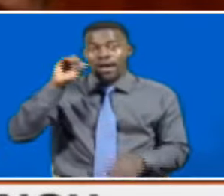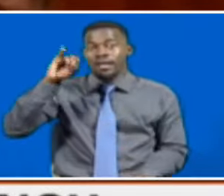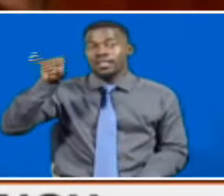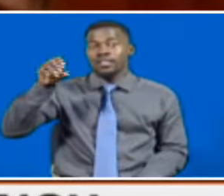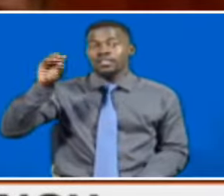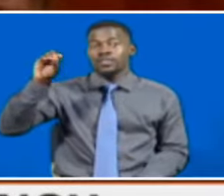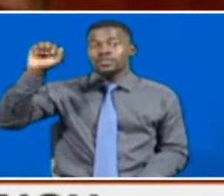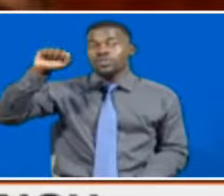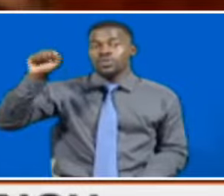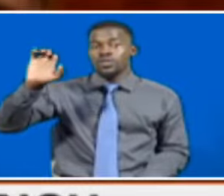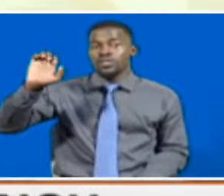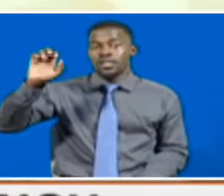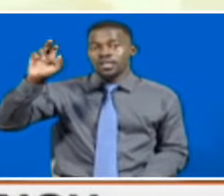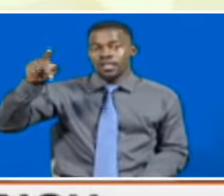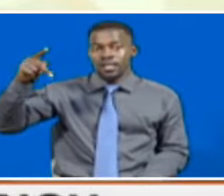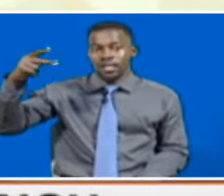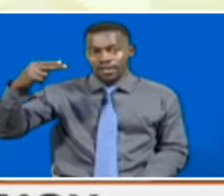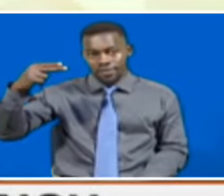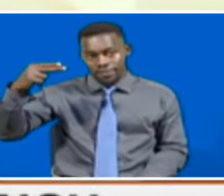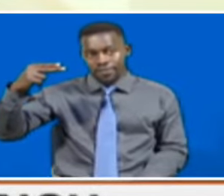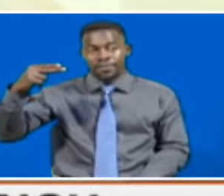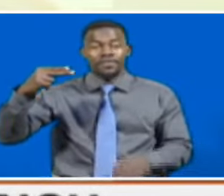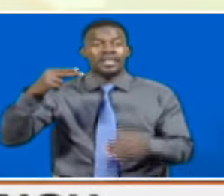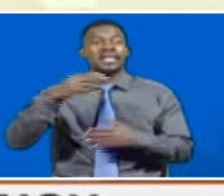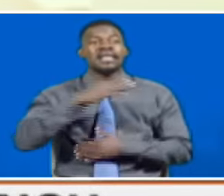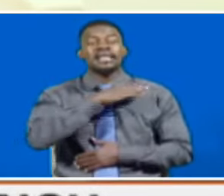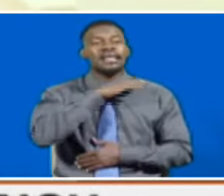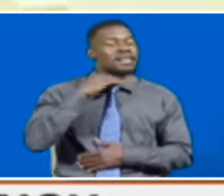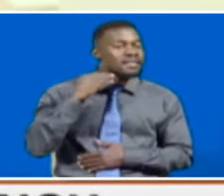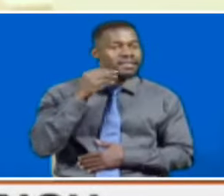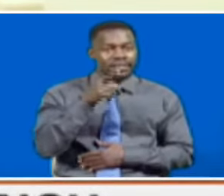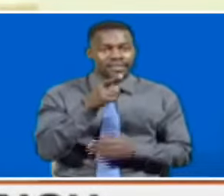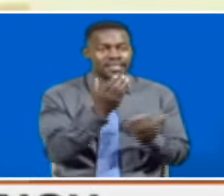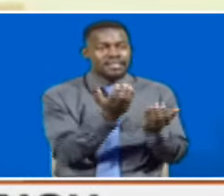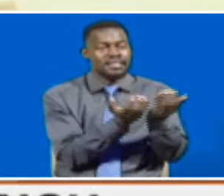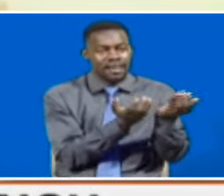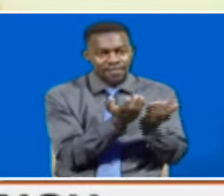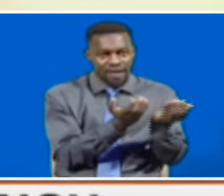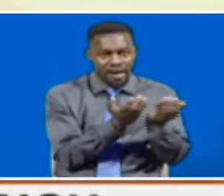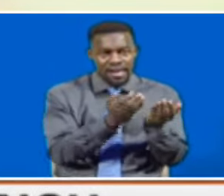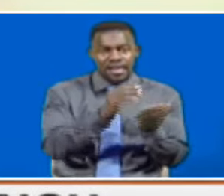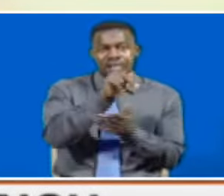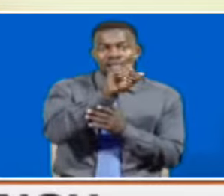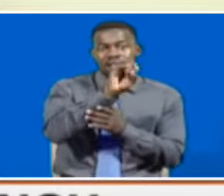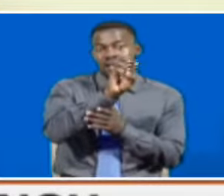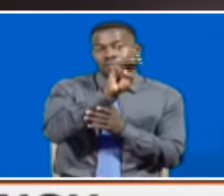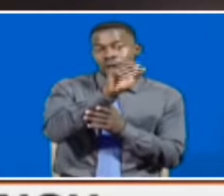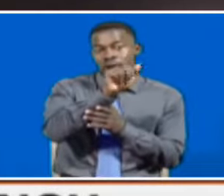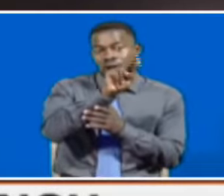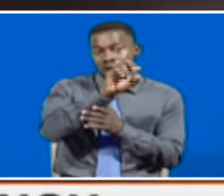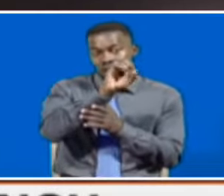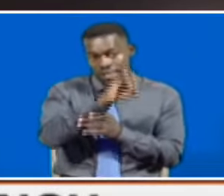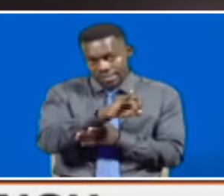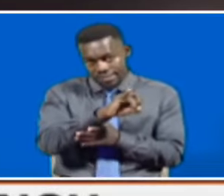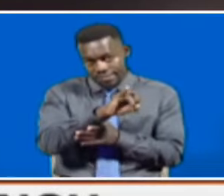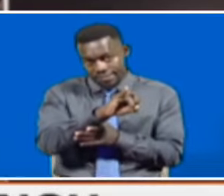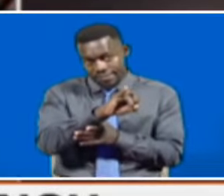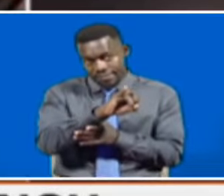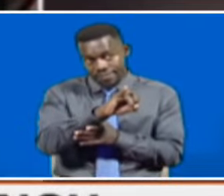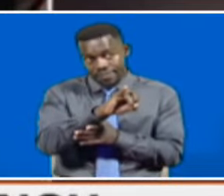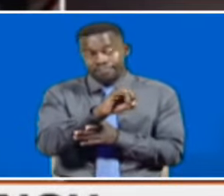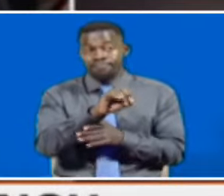Irungu almaarufu Joey alimuua mfanyi biashara Monica Kimani mnamo mwaka 2018.